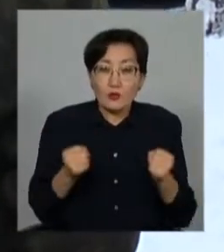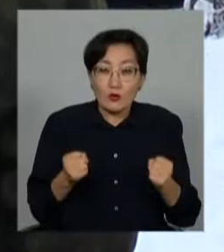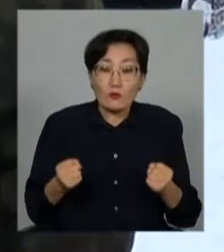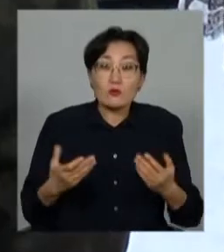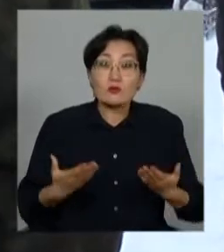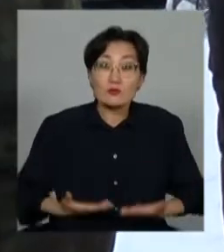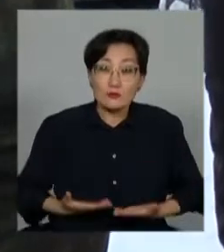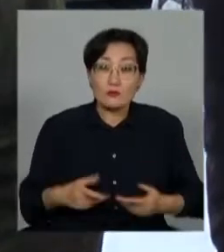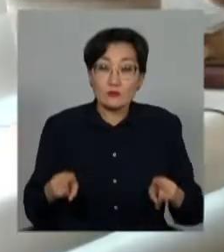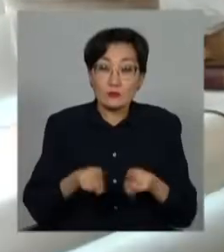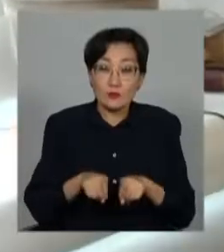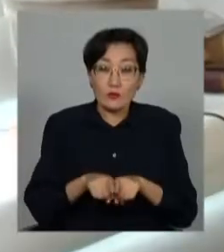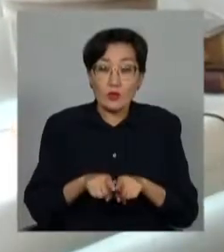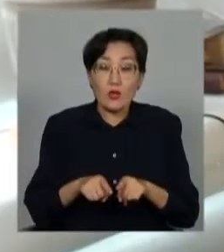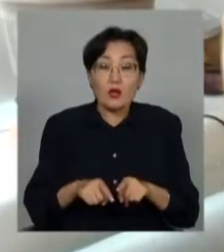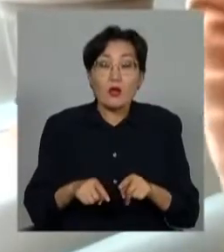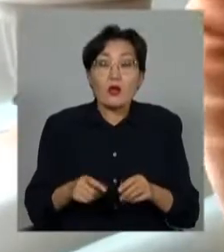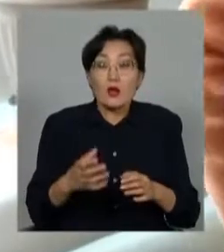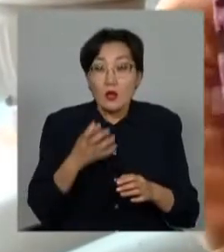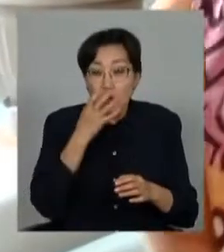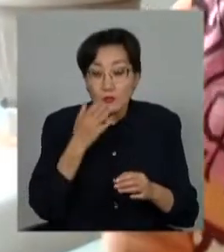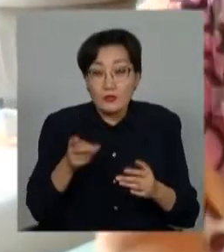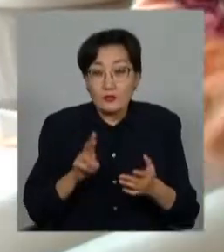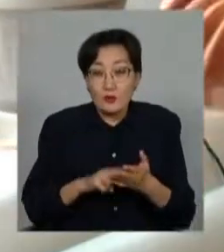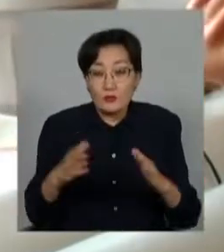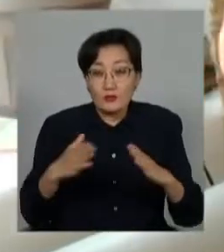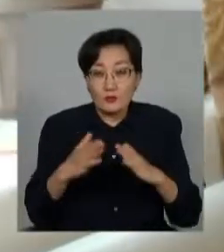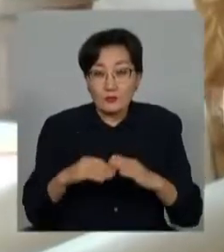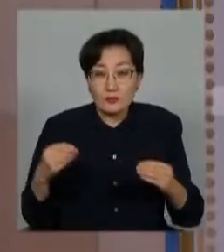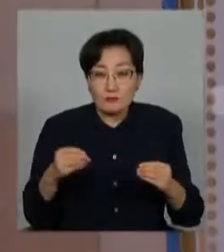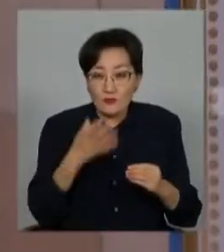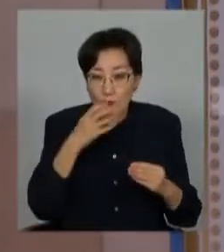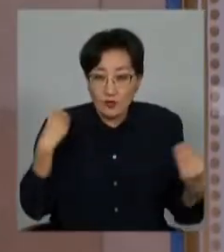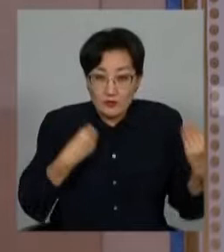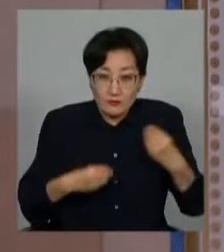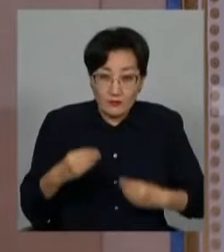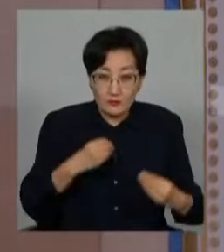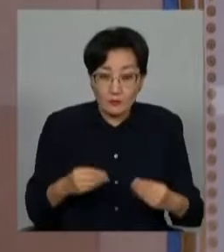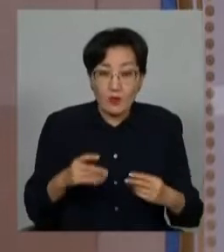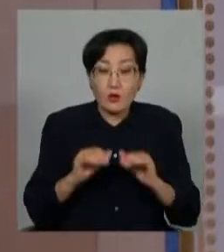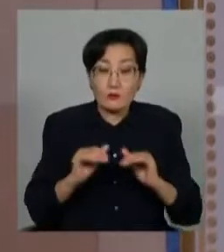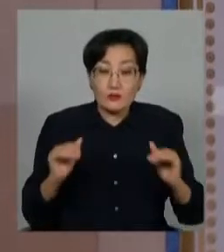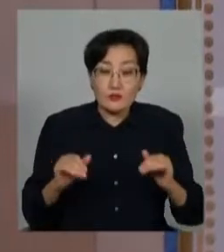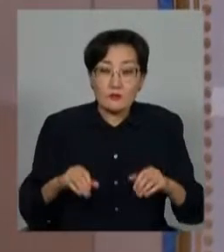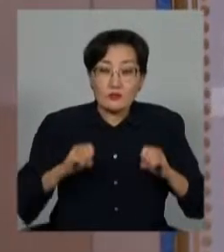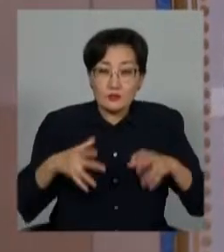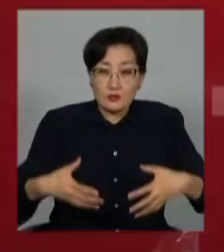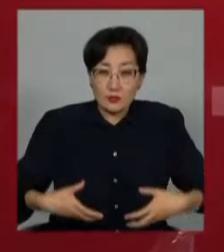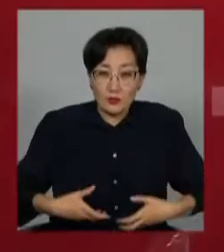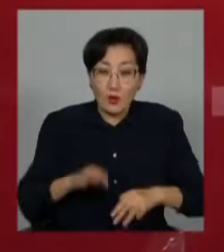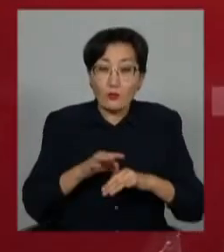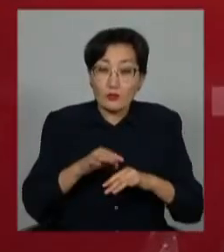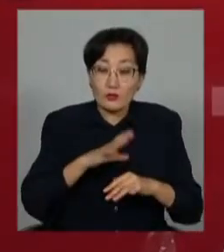мынау. Жылудан шет қап қойған тұрғындар үйлерінде қабат-қабат киініп жүреді екен. Балалары суық тигізіп, ауырып та